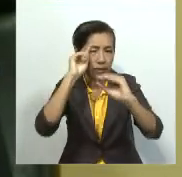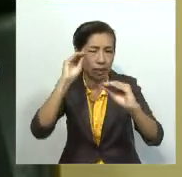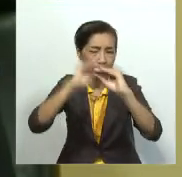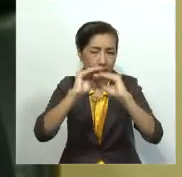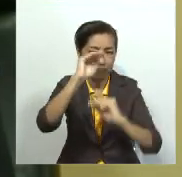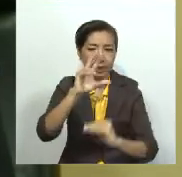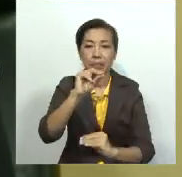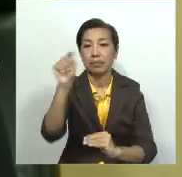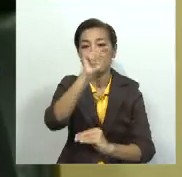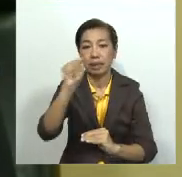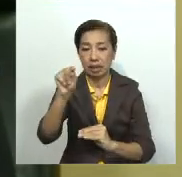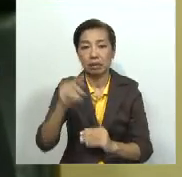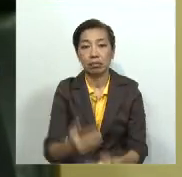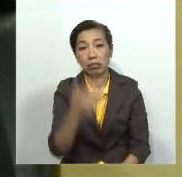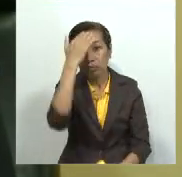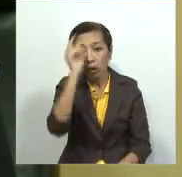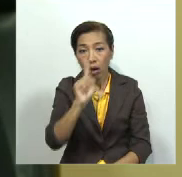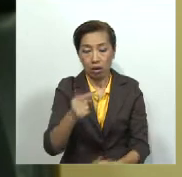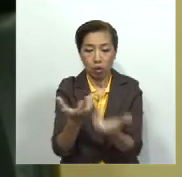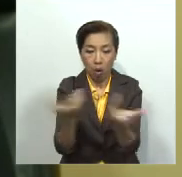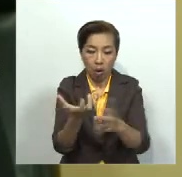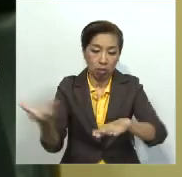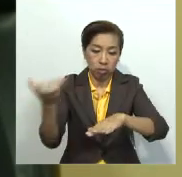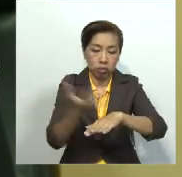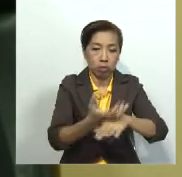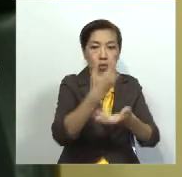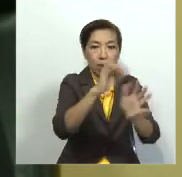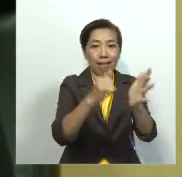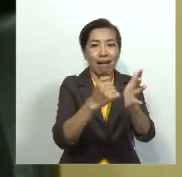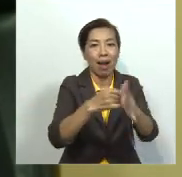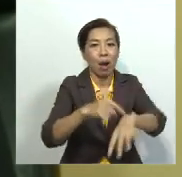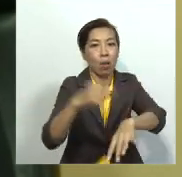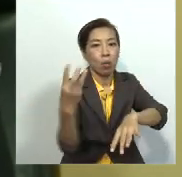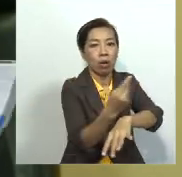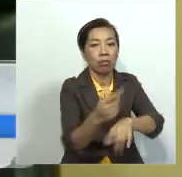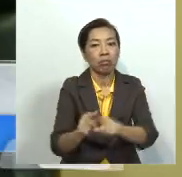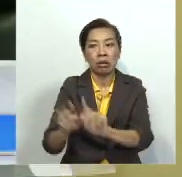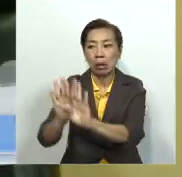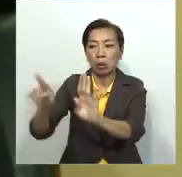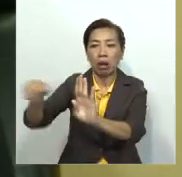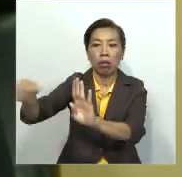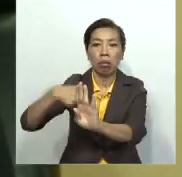มาณ 30% เนื่องจากว่าการขนส่งจะได้ไม่ต้องใช้เวลาการรอคอย